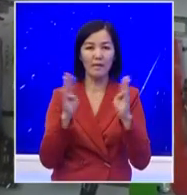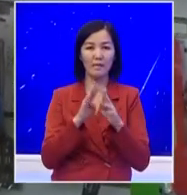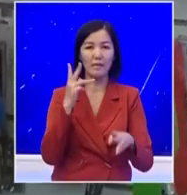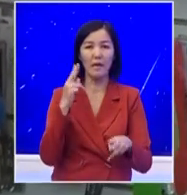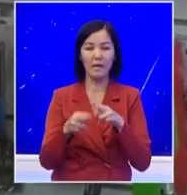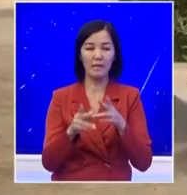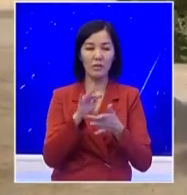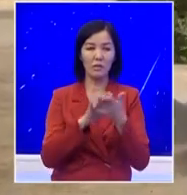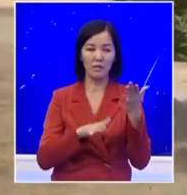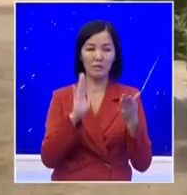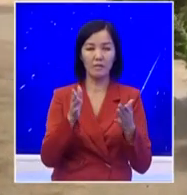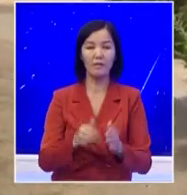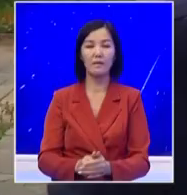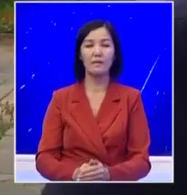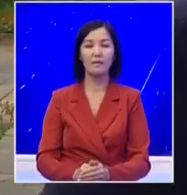аяқталғанша жалғасады.